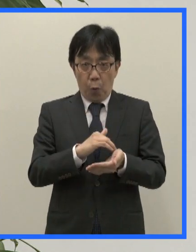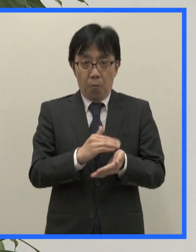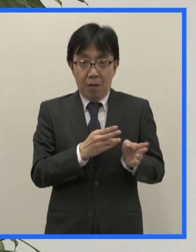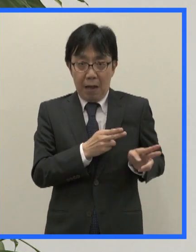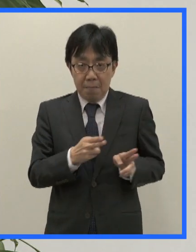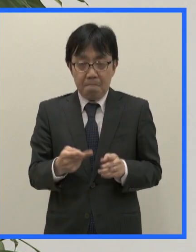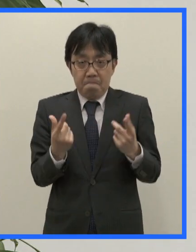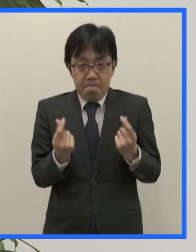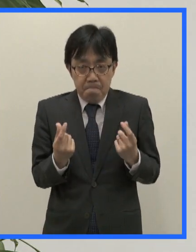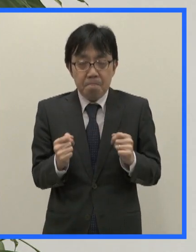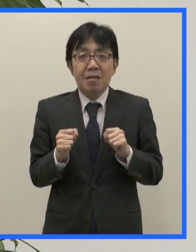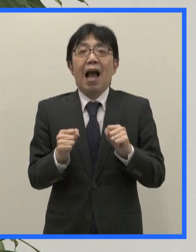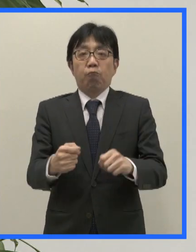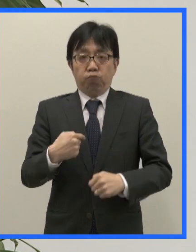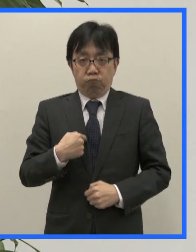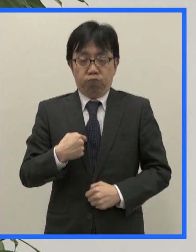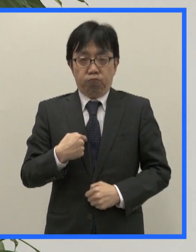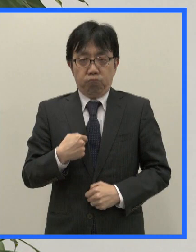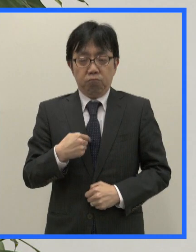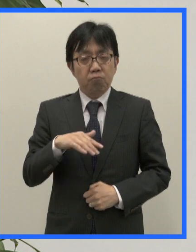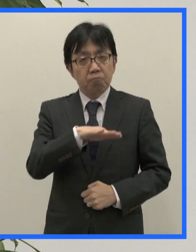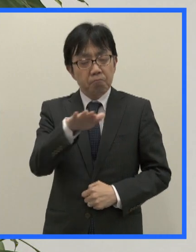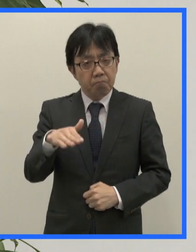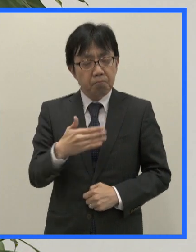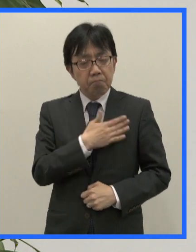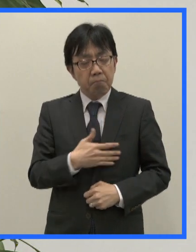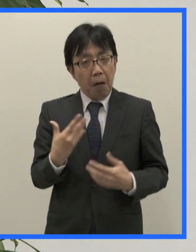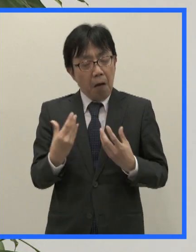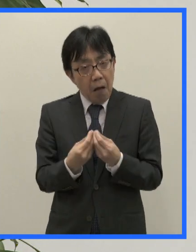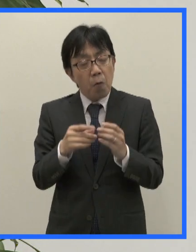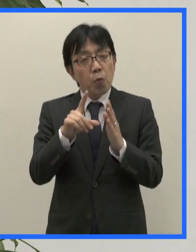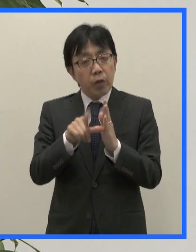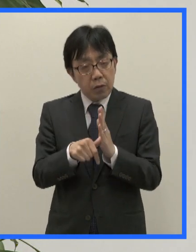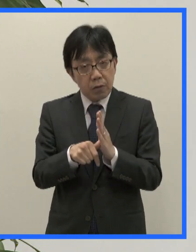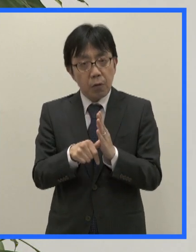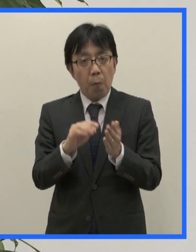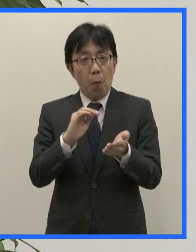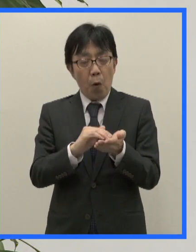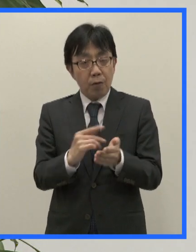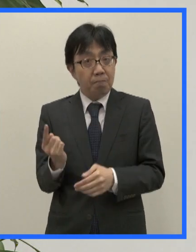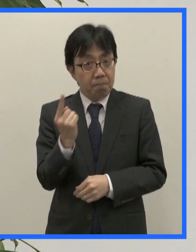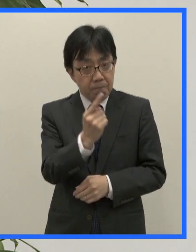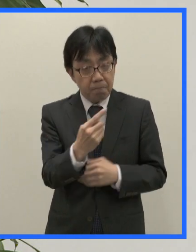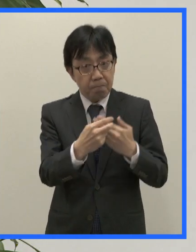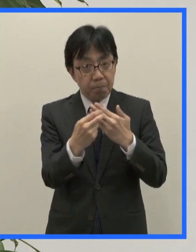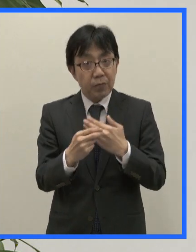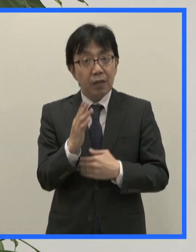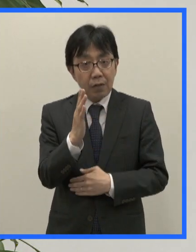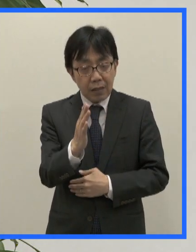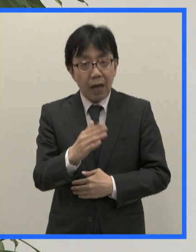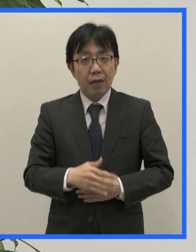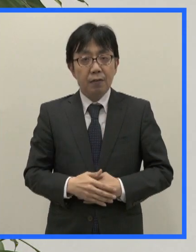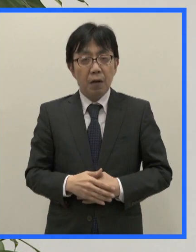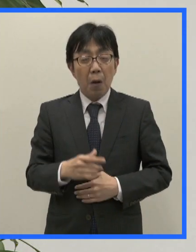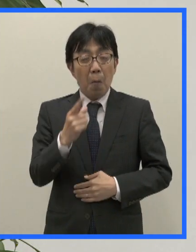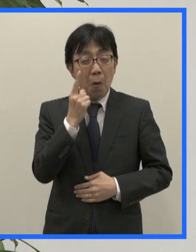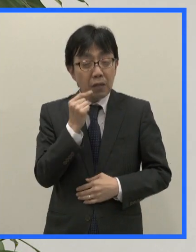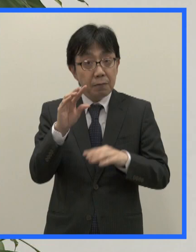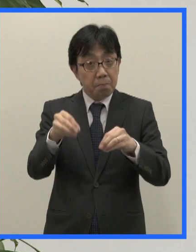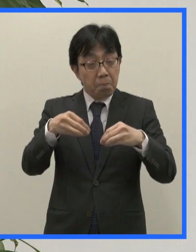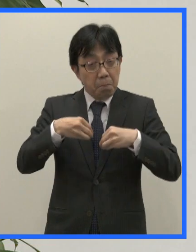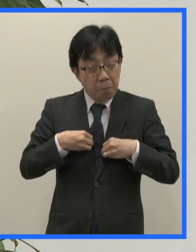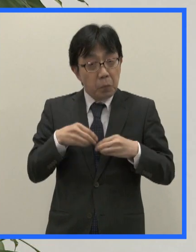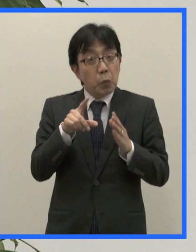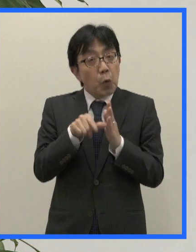医療体制を整えています少しでも体調がおかしいと感じたら積極的に受診してください万が一